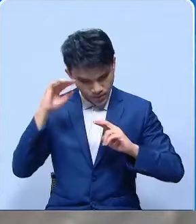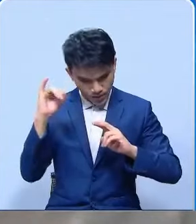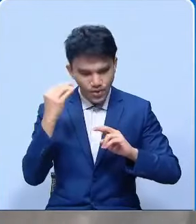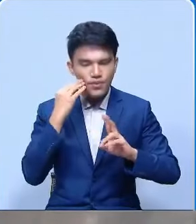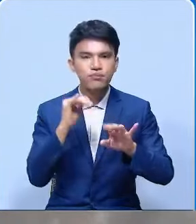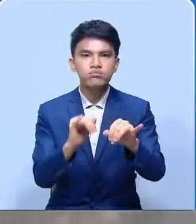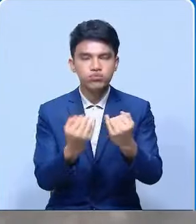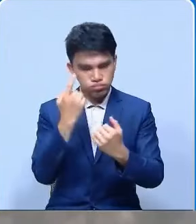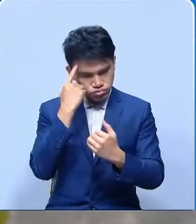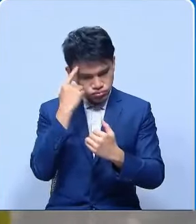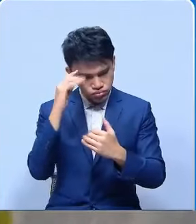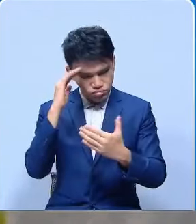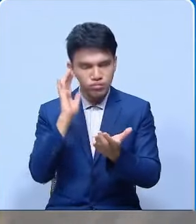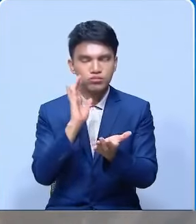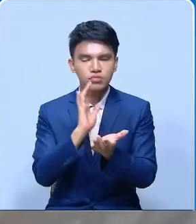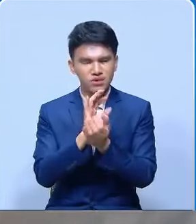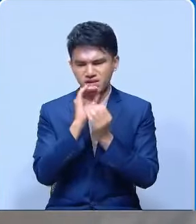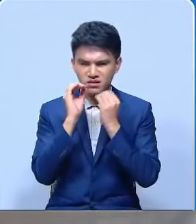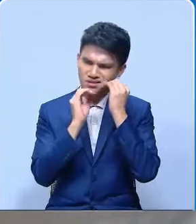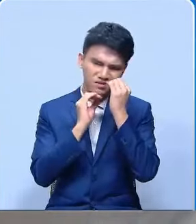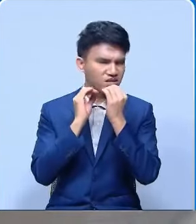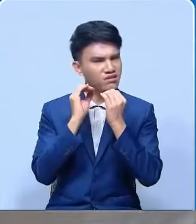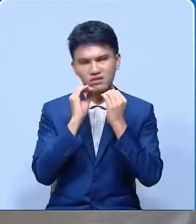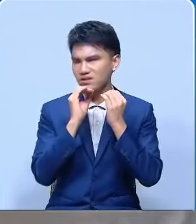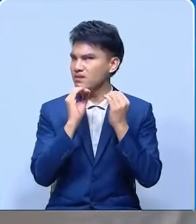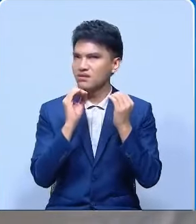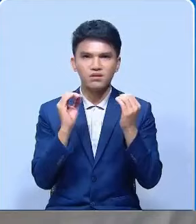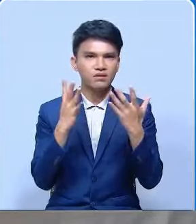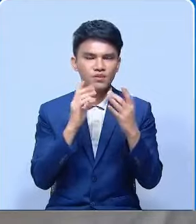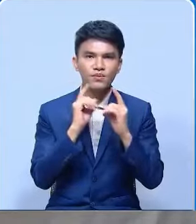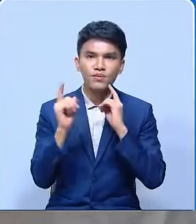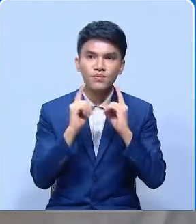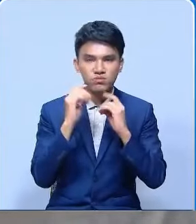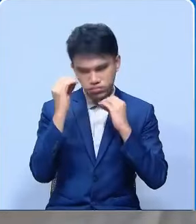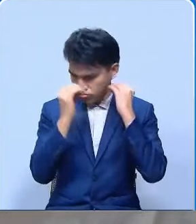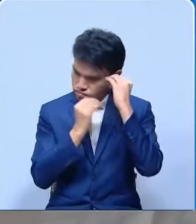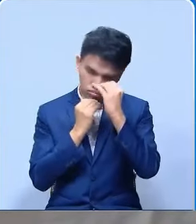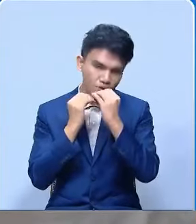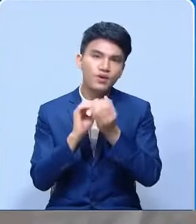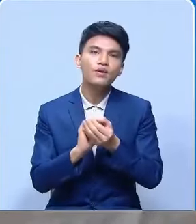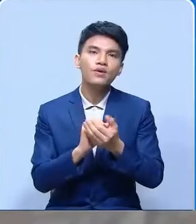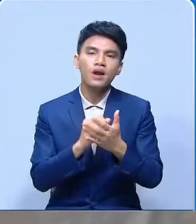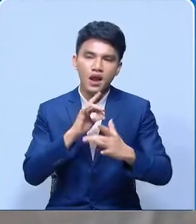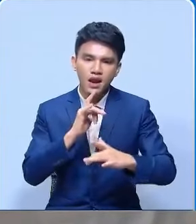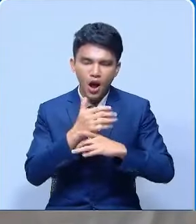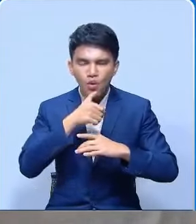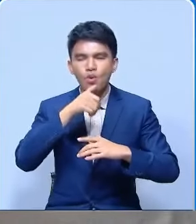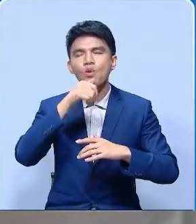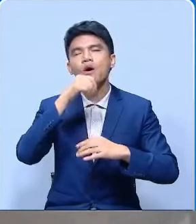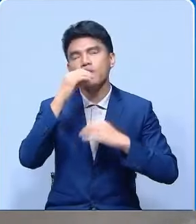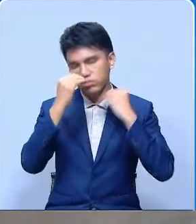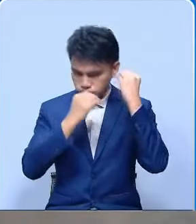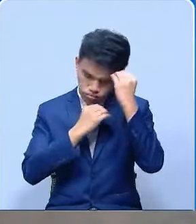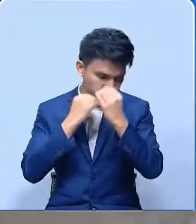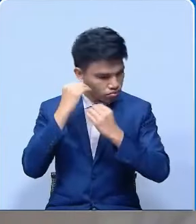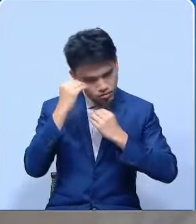บ้านตำรวจก็เลยงงๆอยู่นอดูสภาพตอคุยแจ้งข้อหาเสพสุราหรือของเมาอย่างอื่นจนเป็น